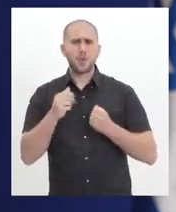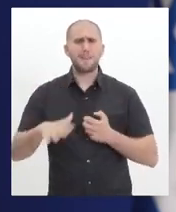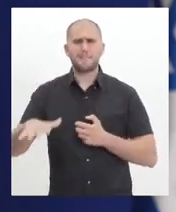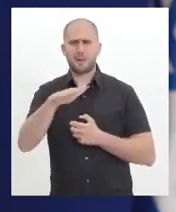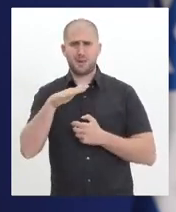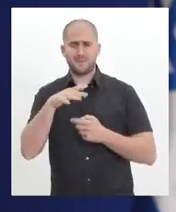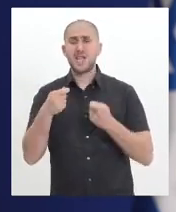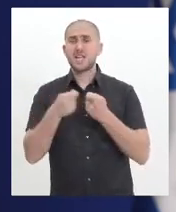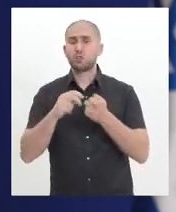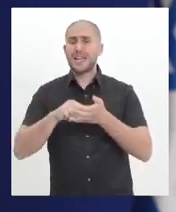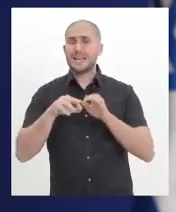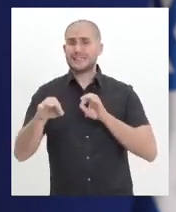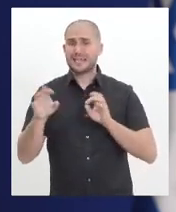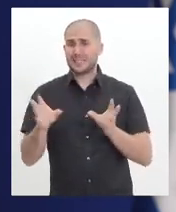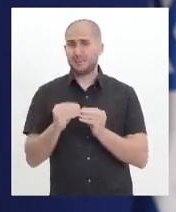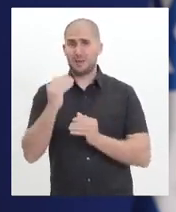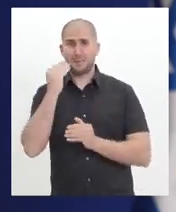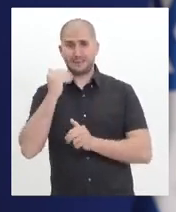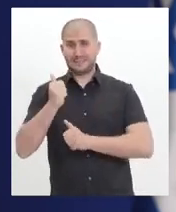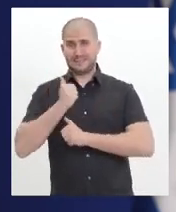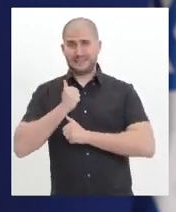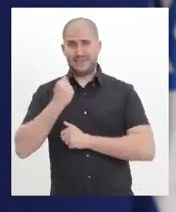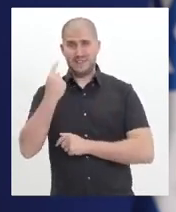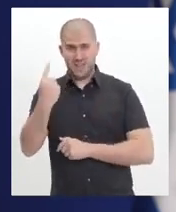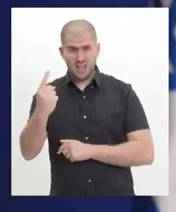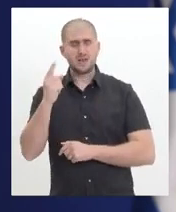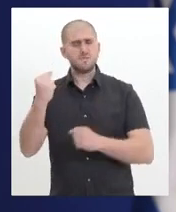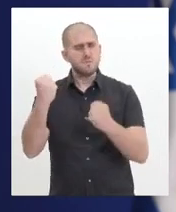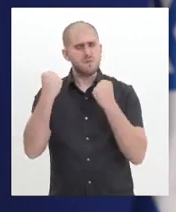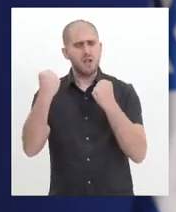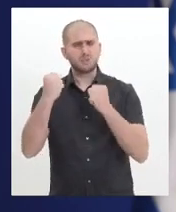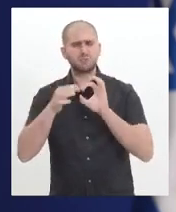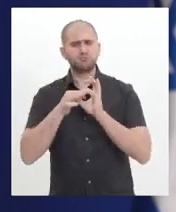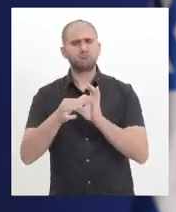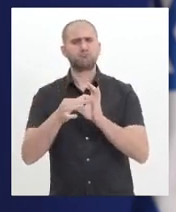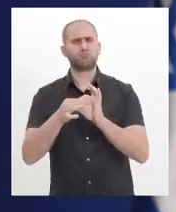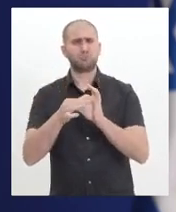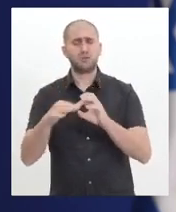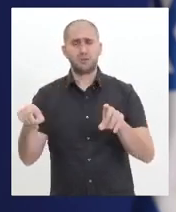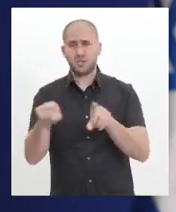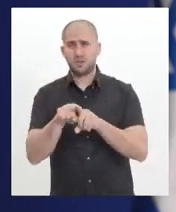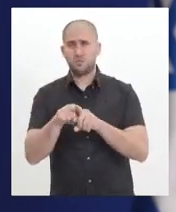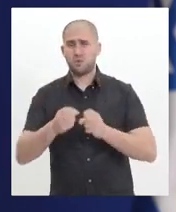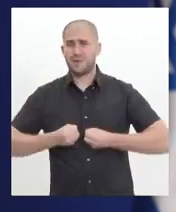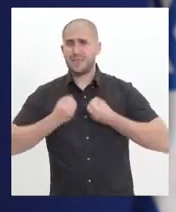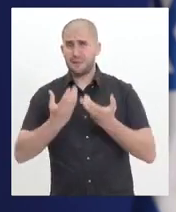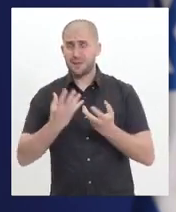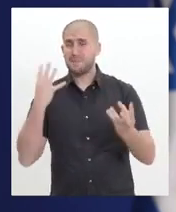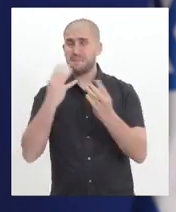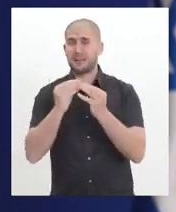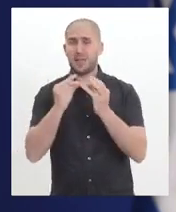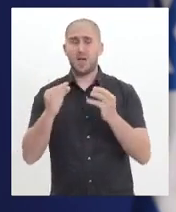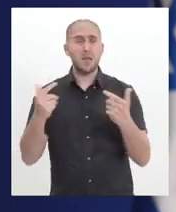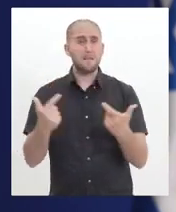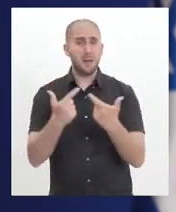הקשר האסטרטגי שלנו עם צבא ארצות הברית איתן והדוק וכפי שהוא בא לידי ביטוי מאז תחילת